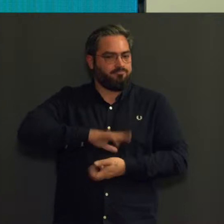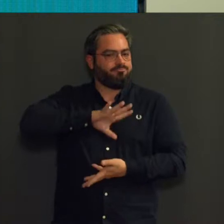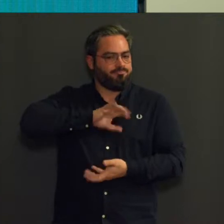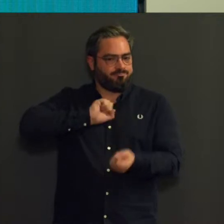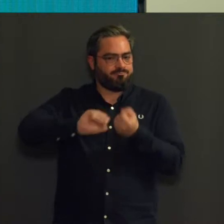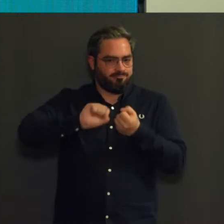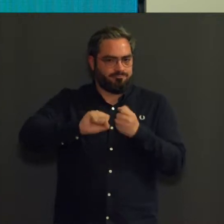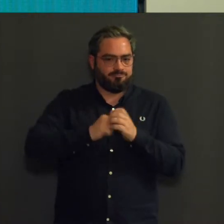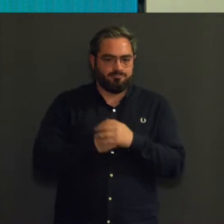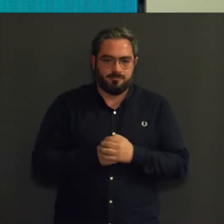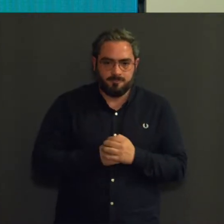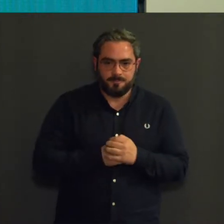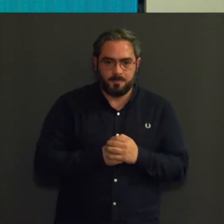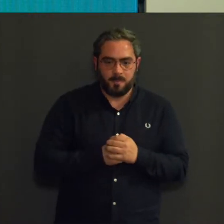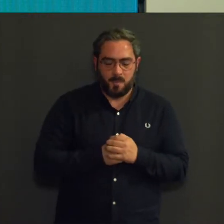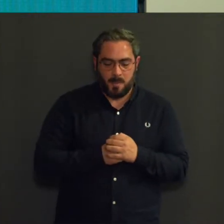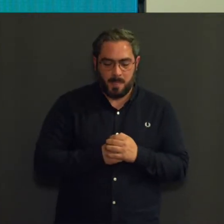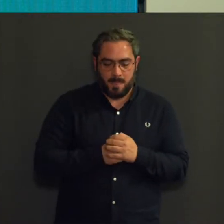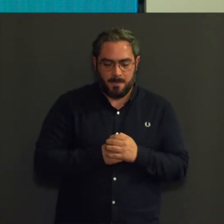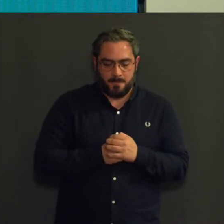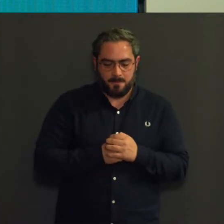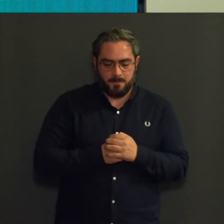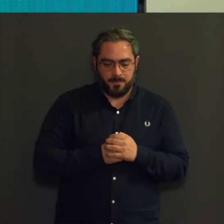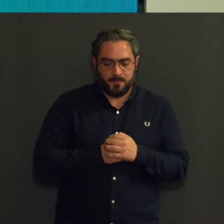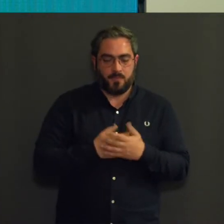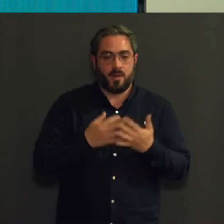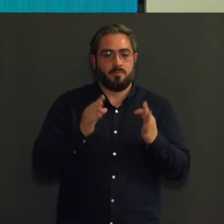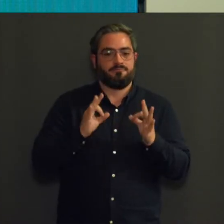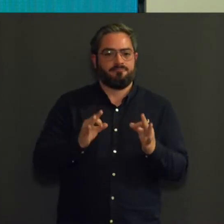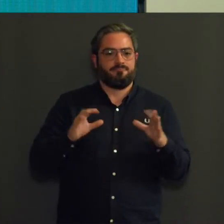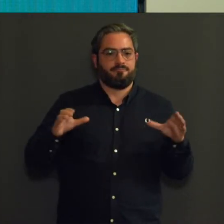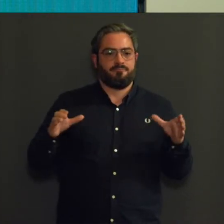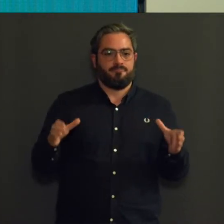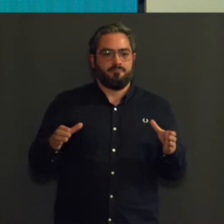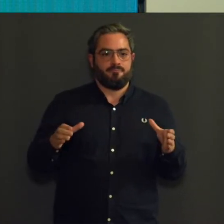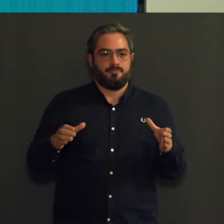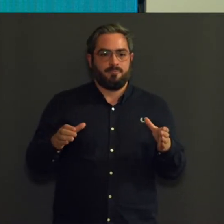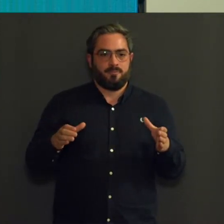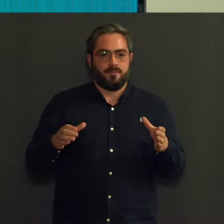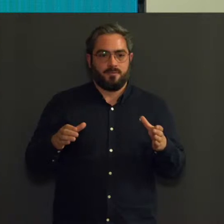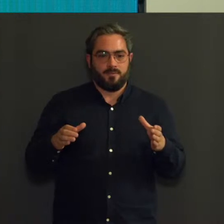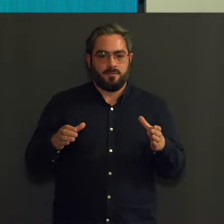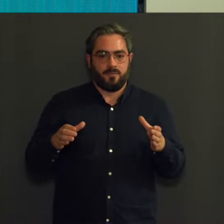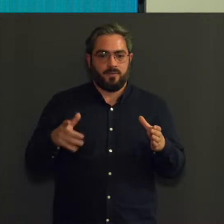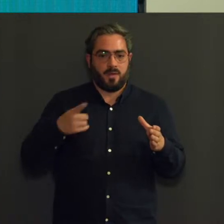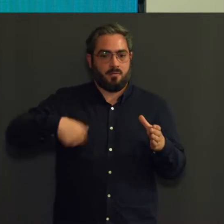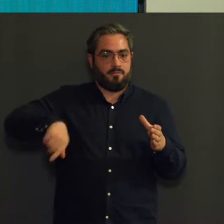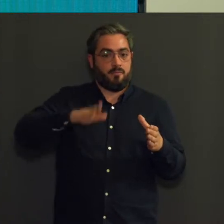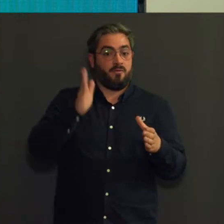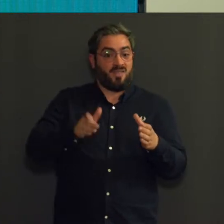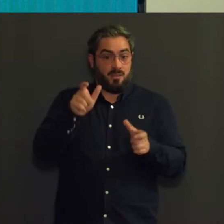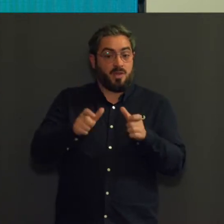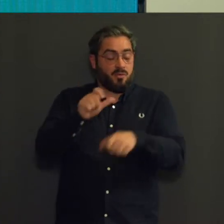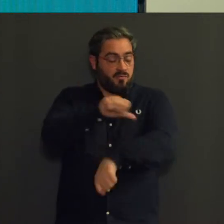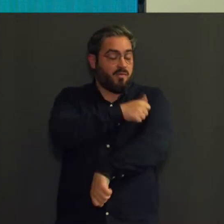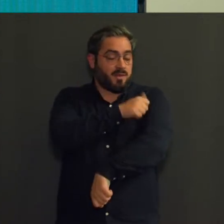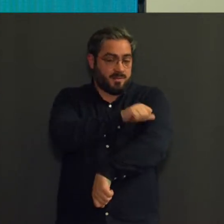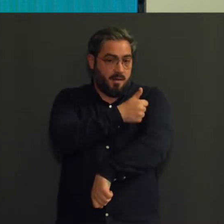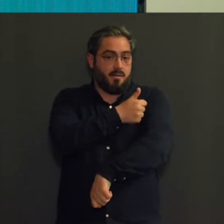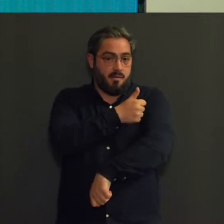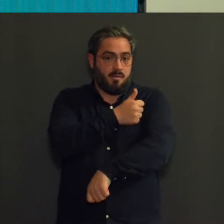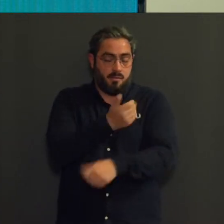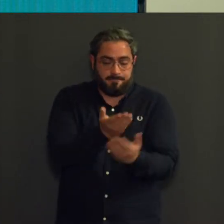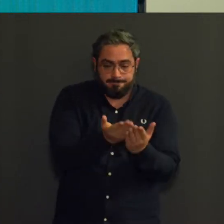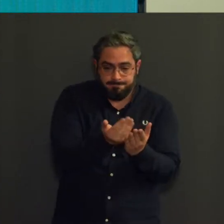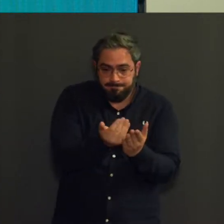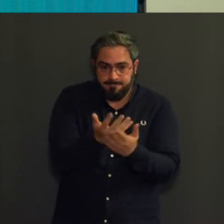des anticorps. Si on enlève les personnes qui ont été vaccinées et qu'on retrouve les personnes